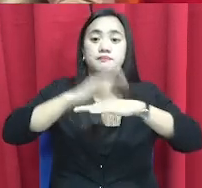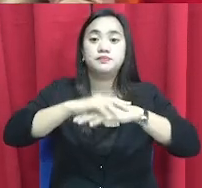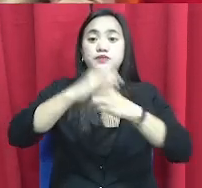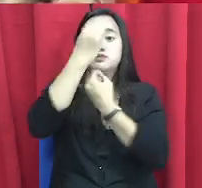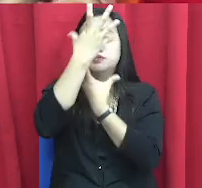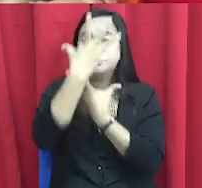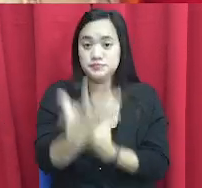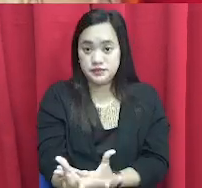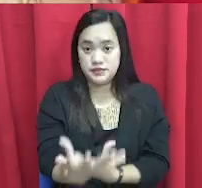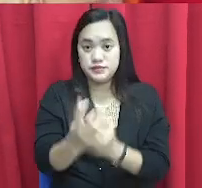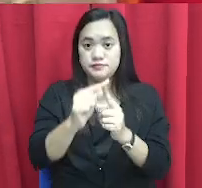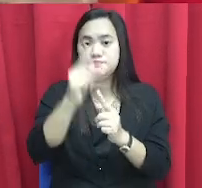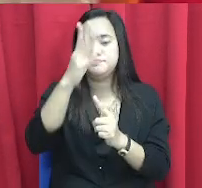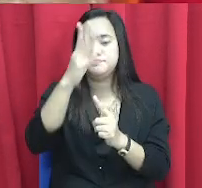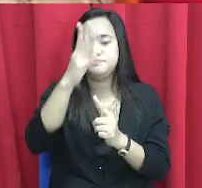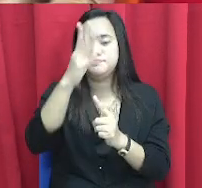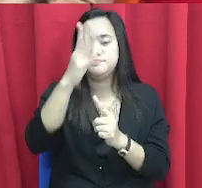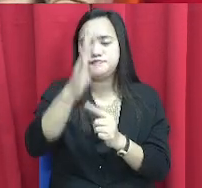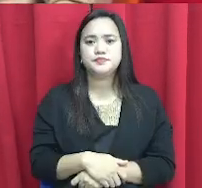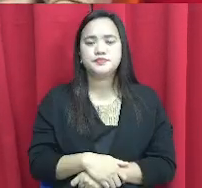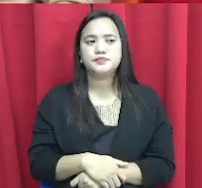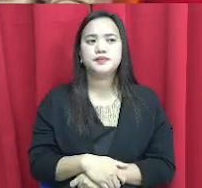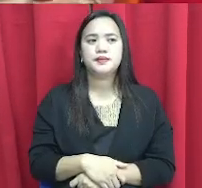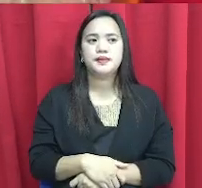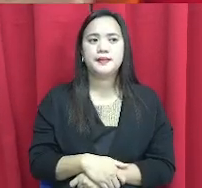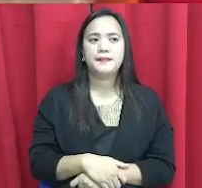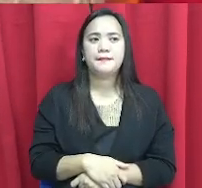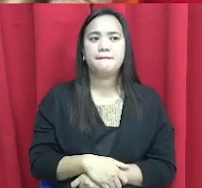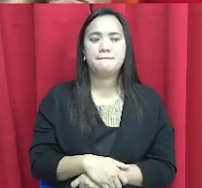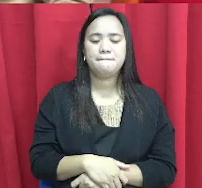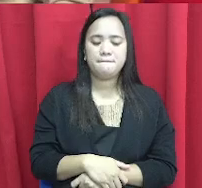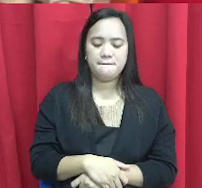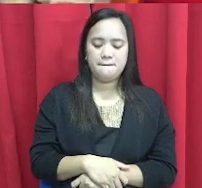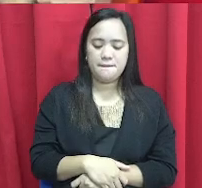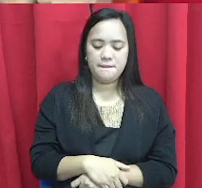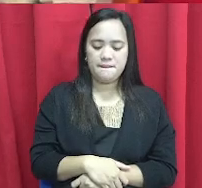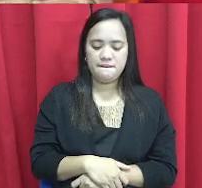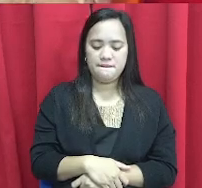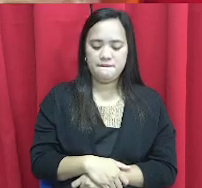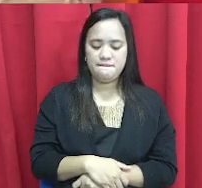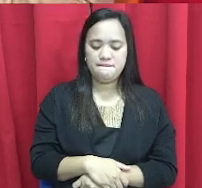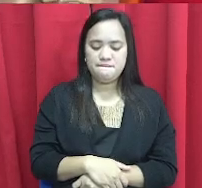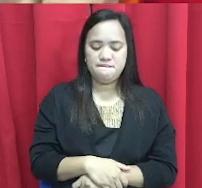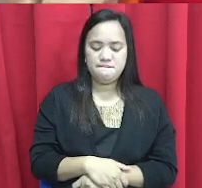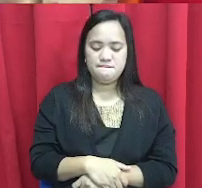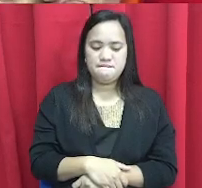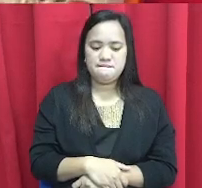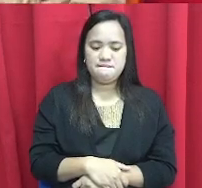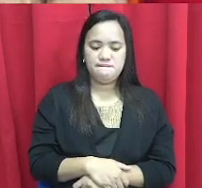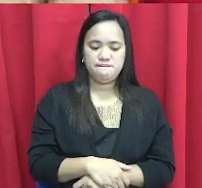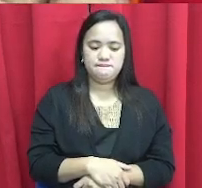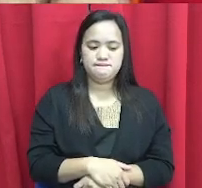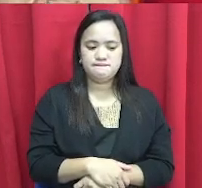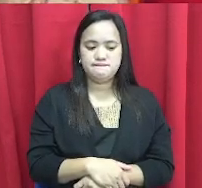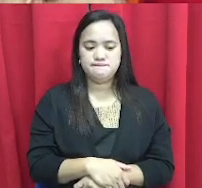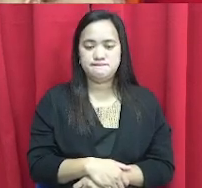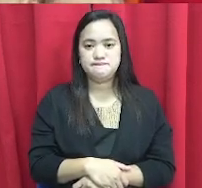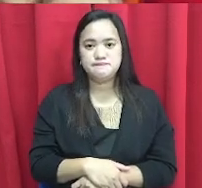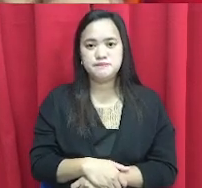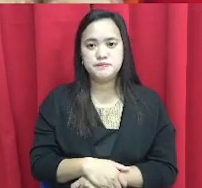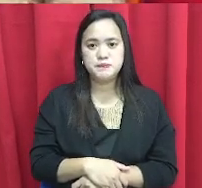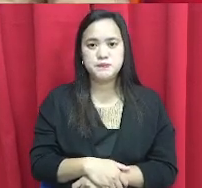Panginoon kasi Katulad niyan na na na binanggit po ni sir RJ dito po sa bible ay talagang